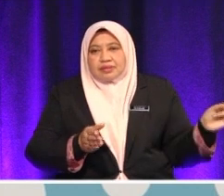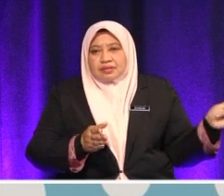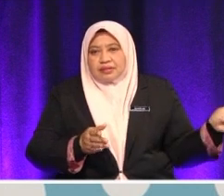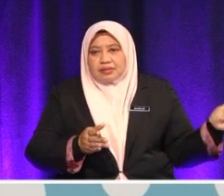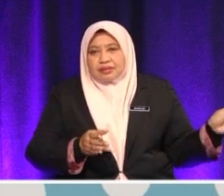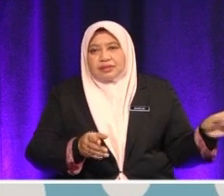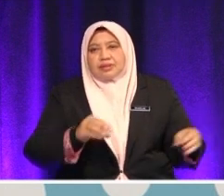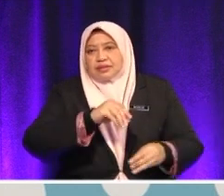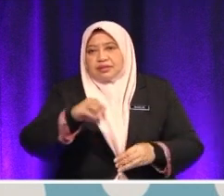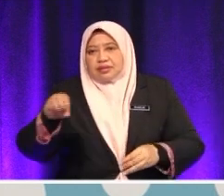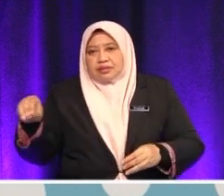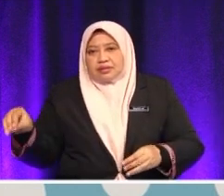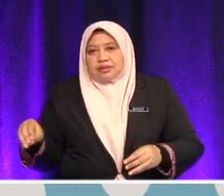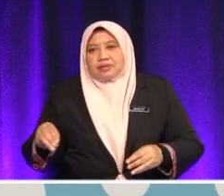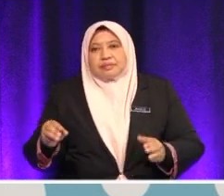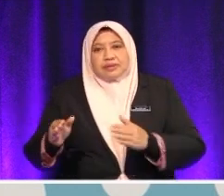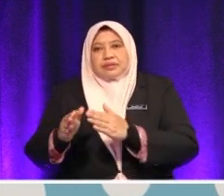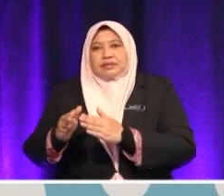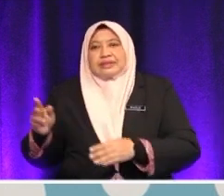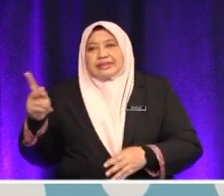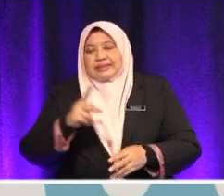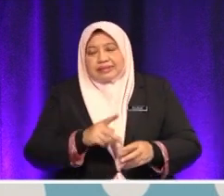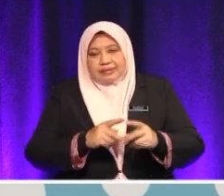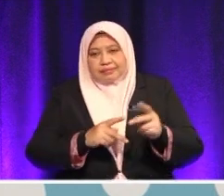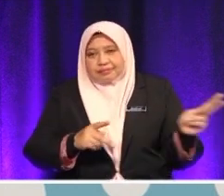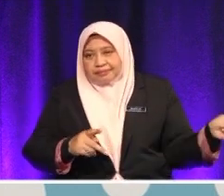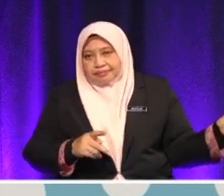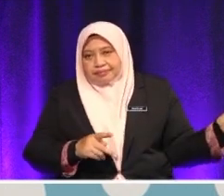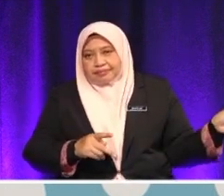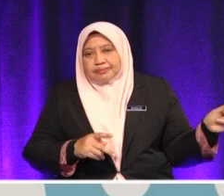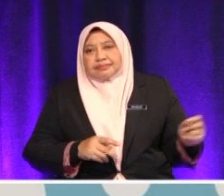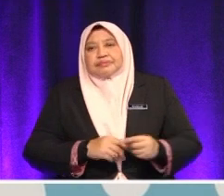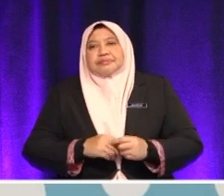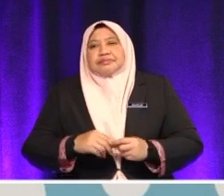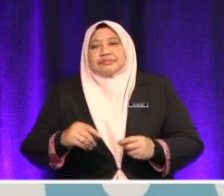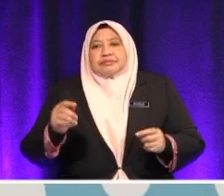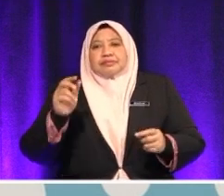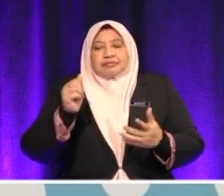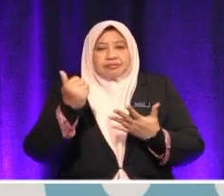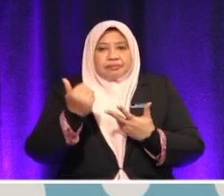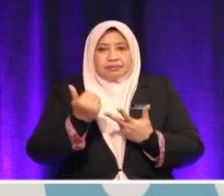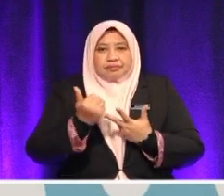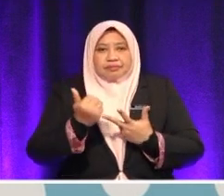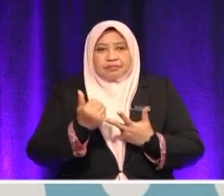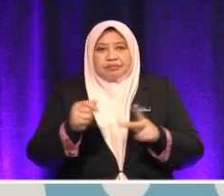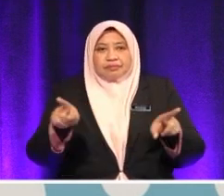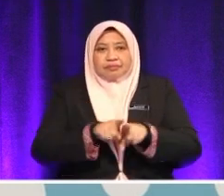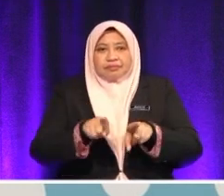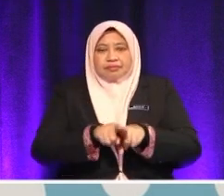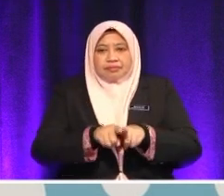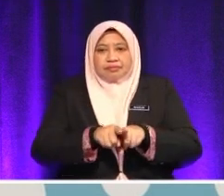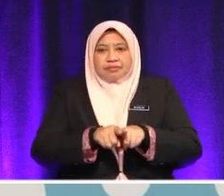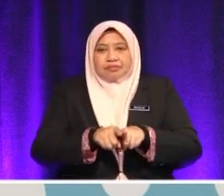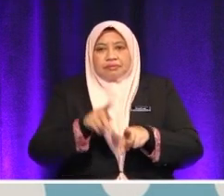taburan bencong ke kiri dan yang ketiga adalah Oke Sama juga bentuk